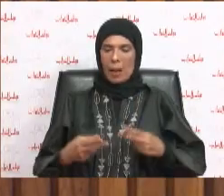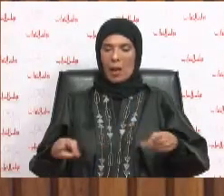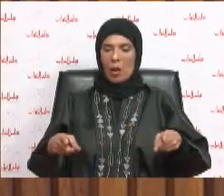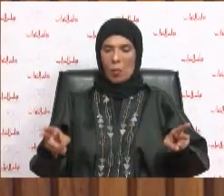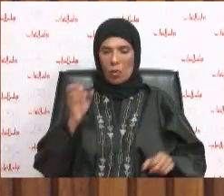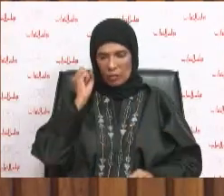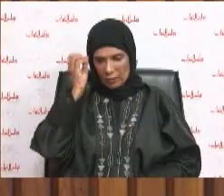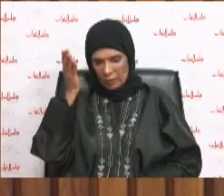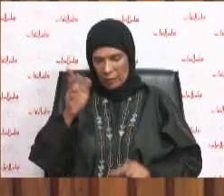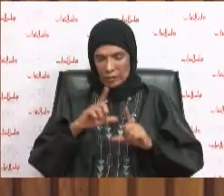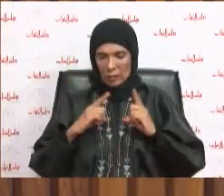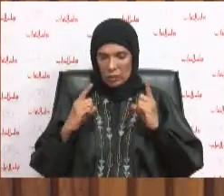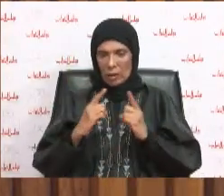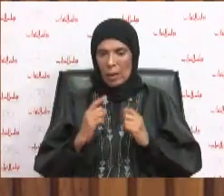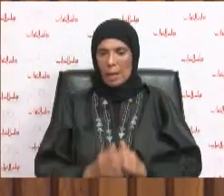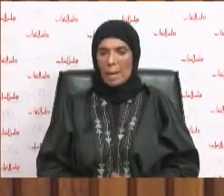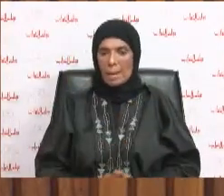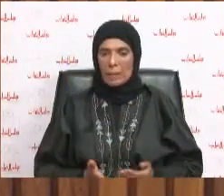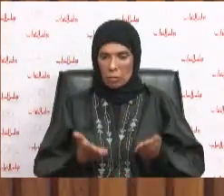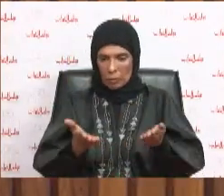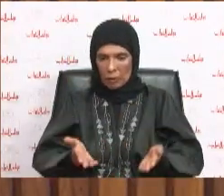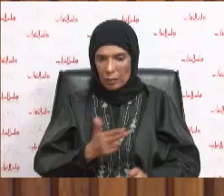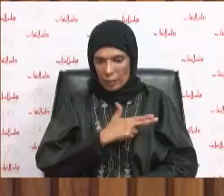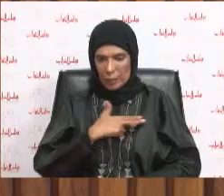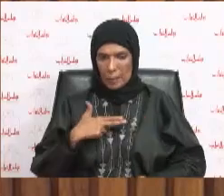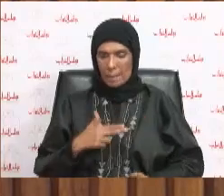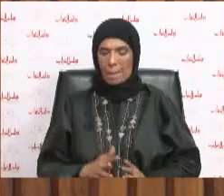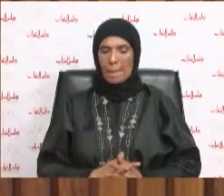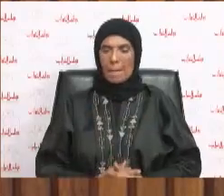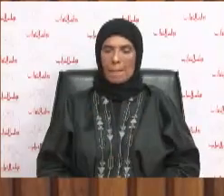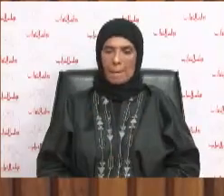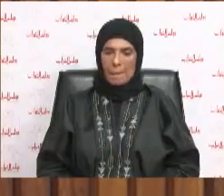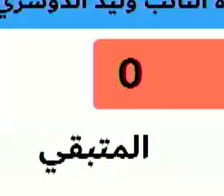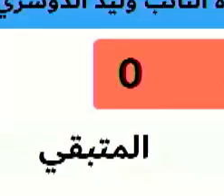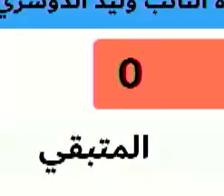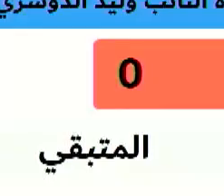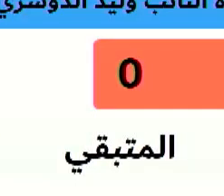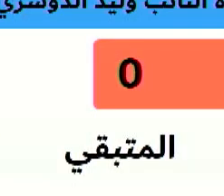اللجنة من أجل رفعها للحكومة الموقرة؟